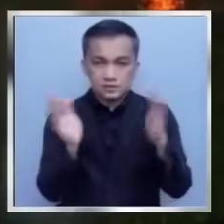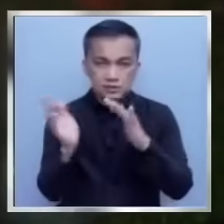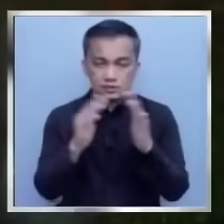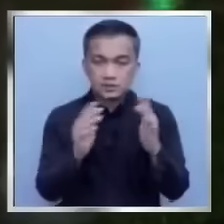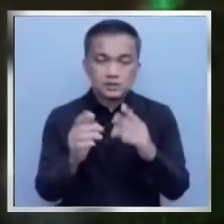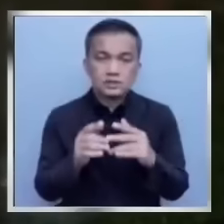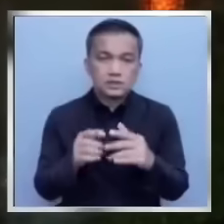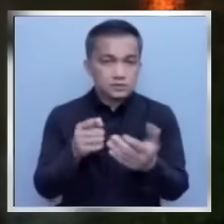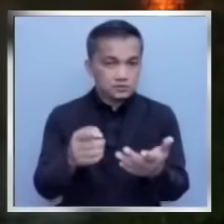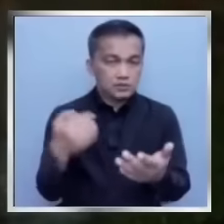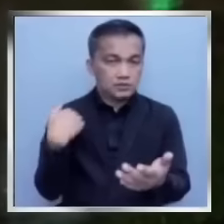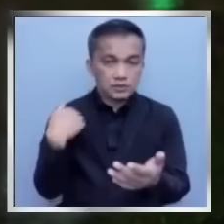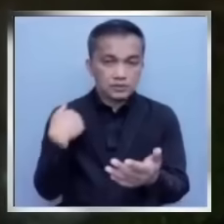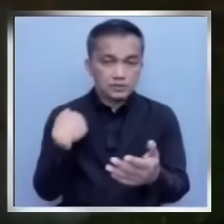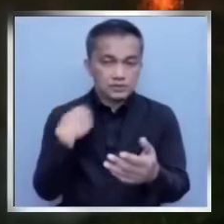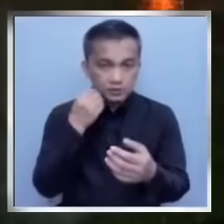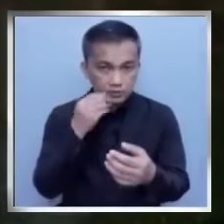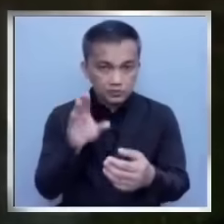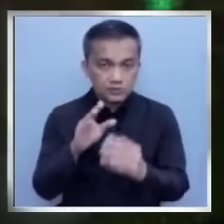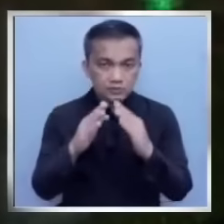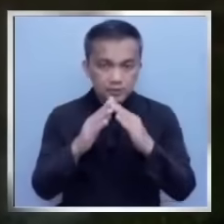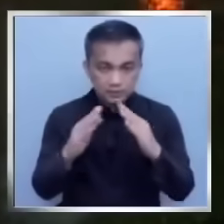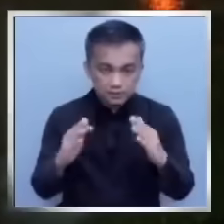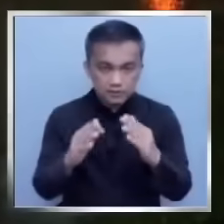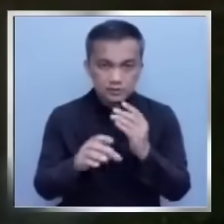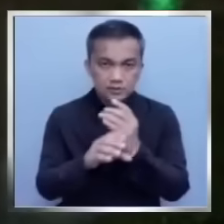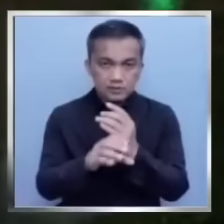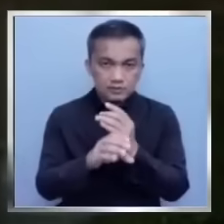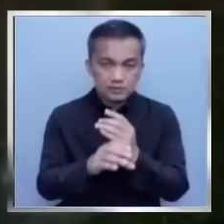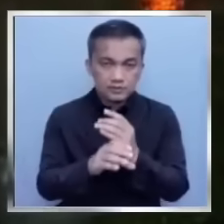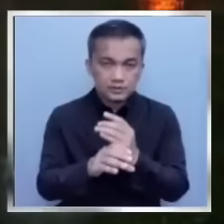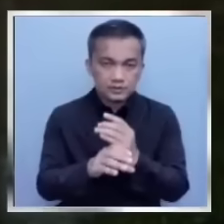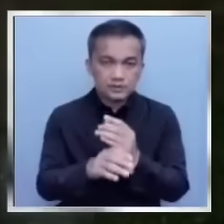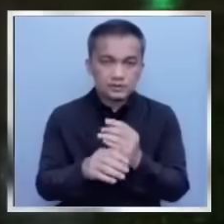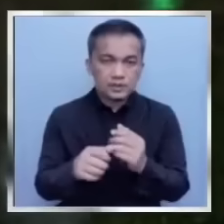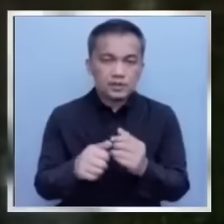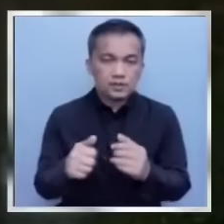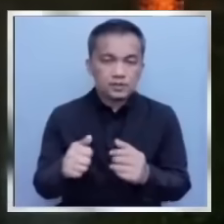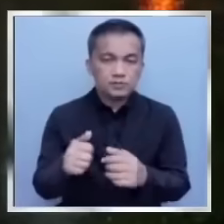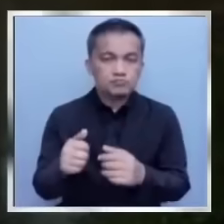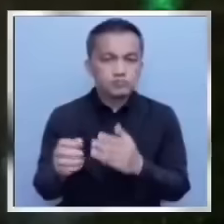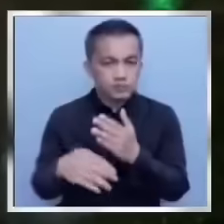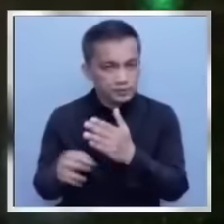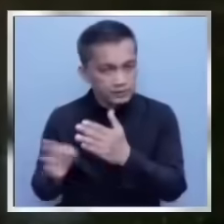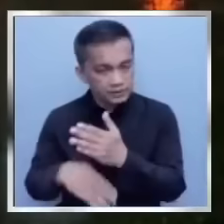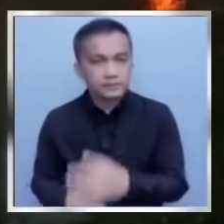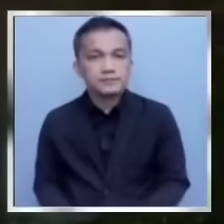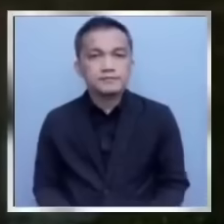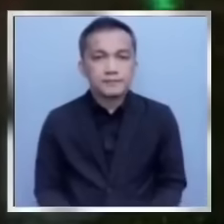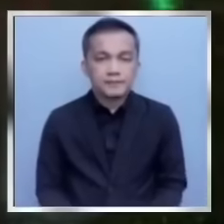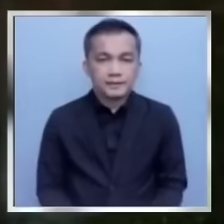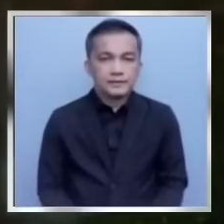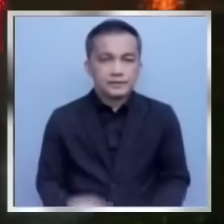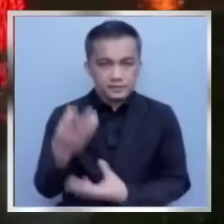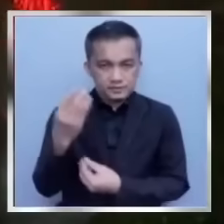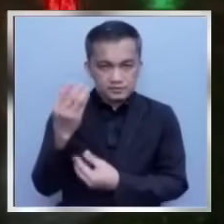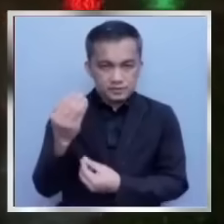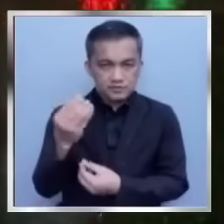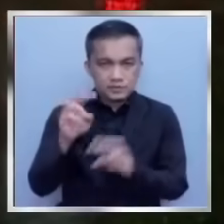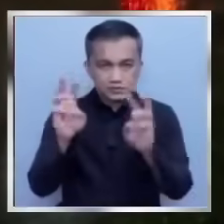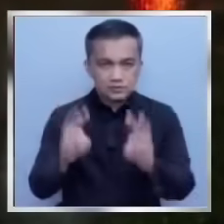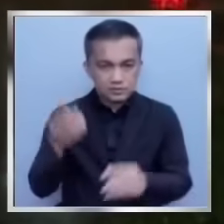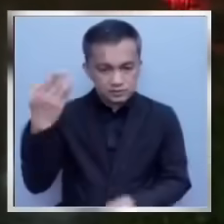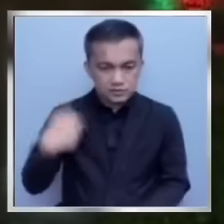ho nakaka-uwi ng kanilang bahay, mag-ingat ho sa inyong biyahe. At yun lang muna ang latest sa lagay ng panahon. Ako po si Maureen Shrivers para sa